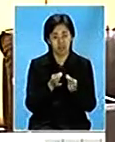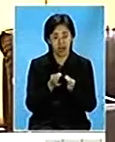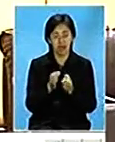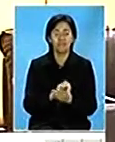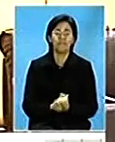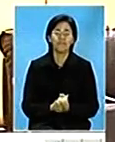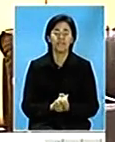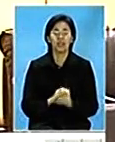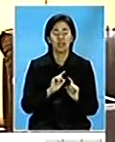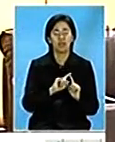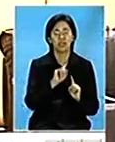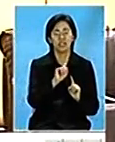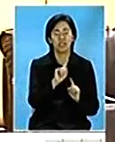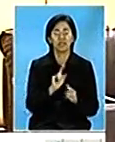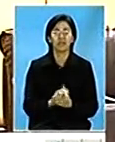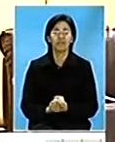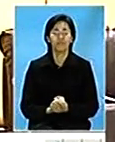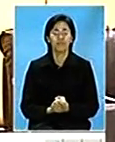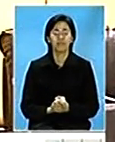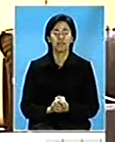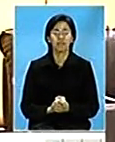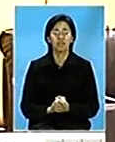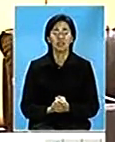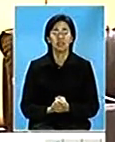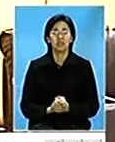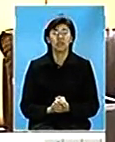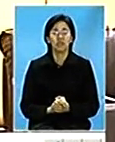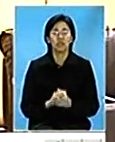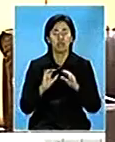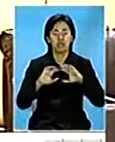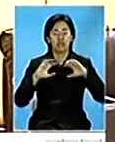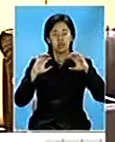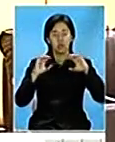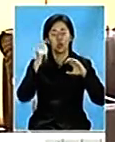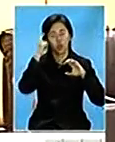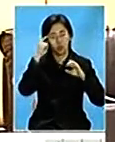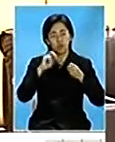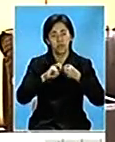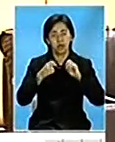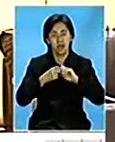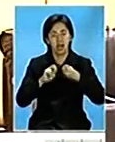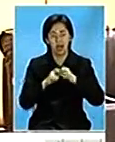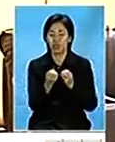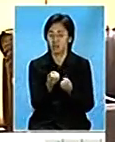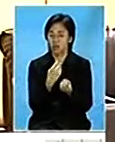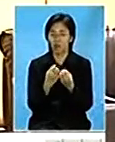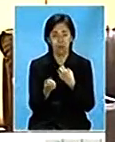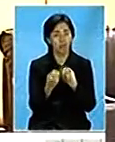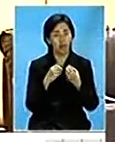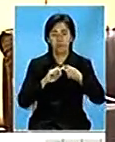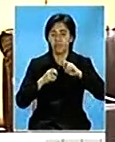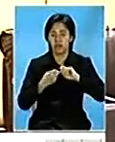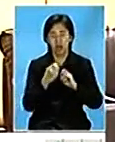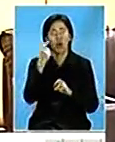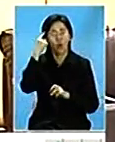ามข้อที่หนึ่งขอเรียนว่ารัฐบาลได้รับทราบปัญหาเรื่องร้องเรียนตาม